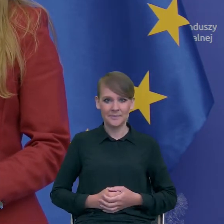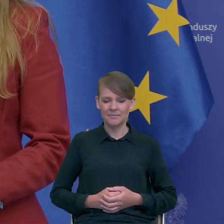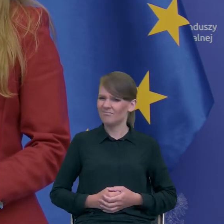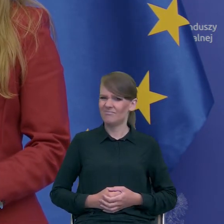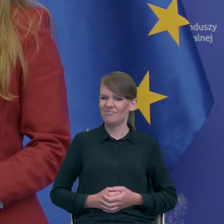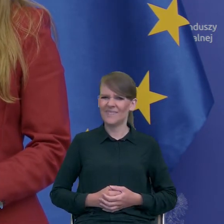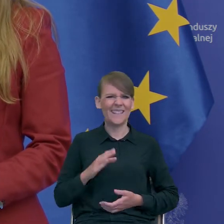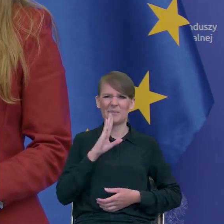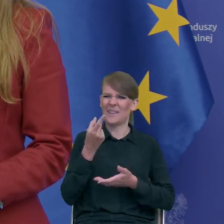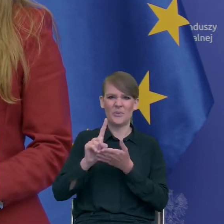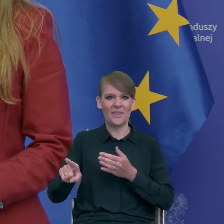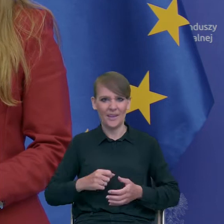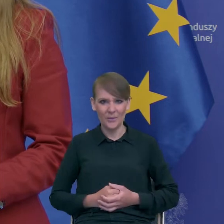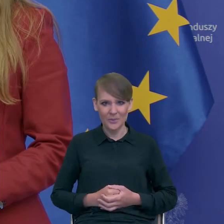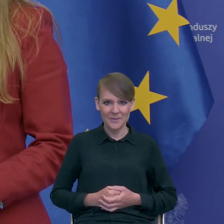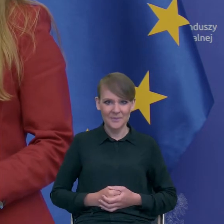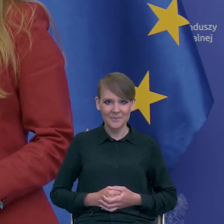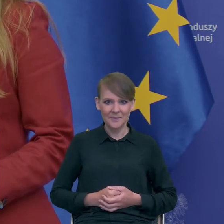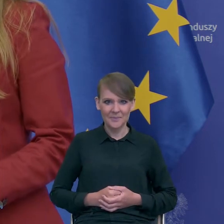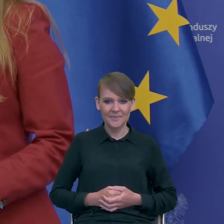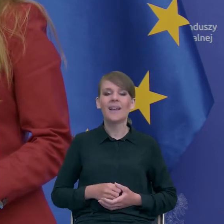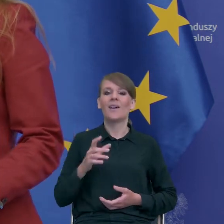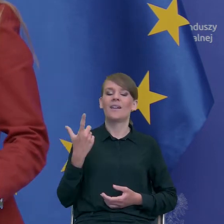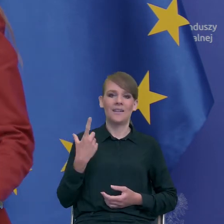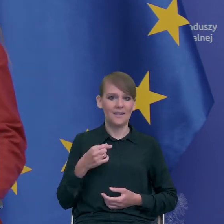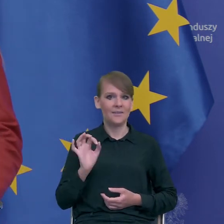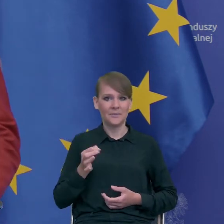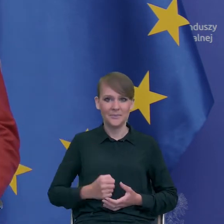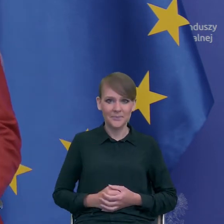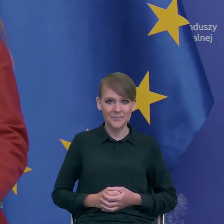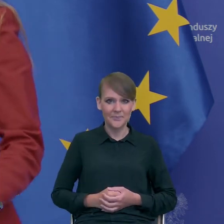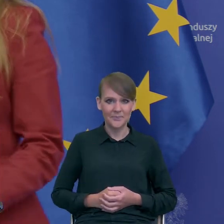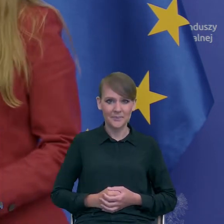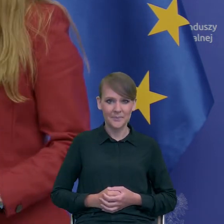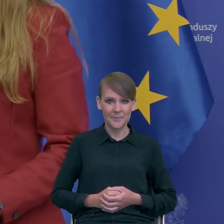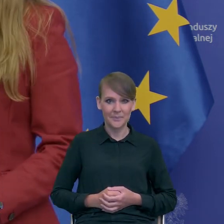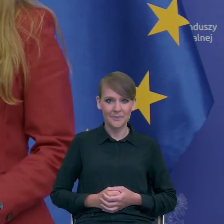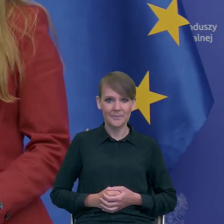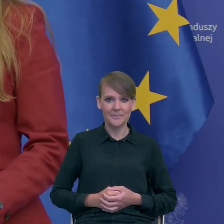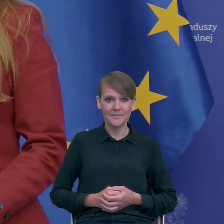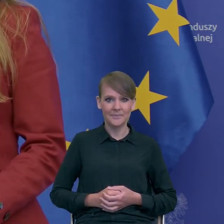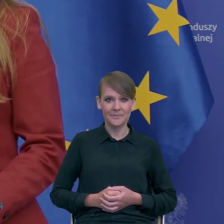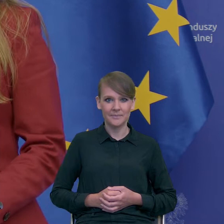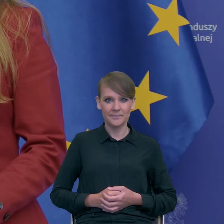Nie, chyba jednak nie. Tak, oczywiście. O. O.